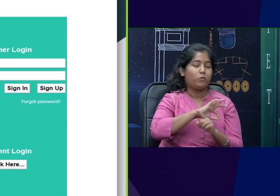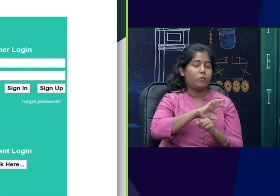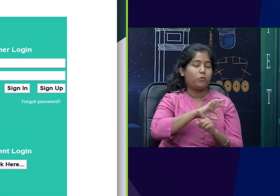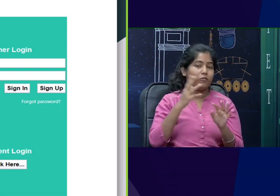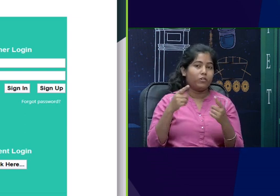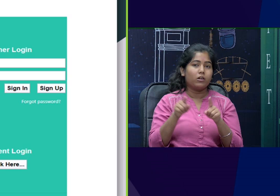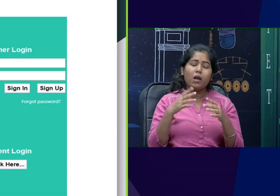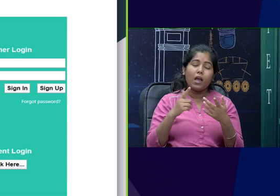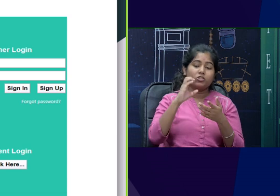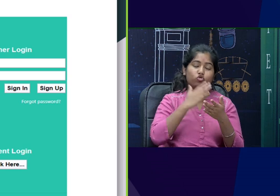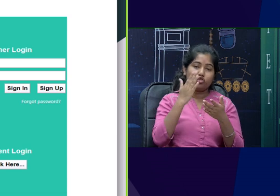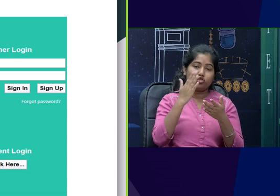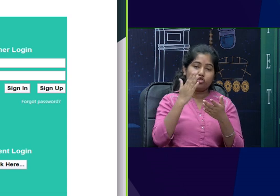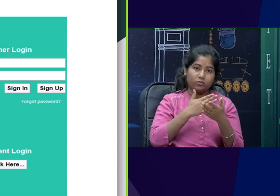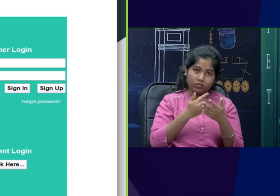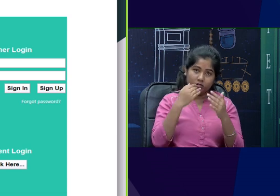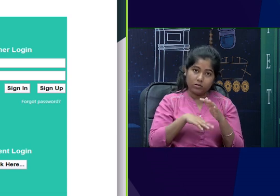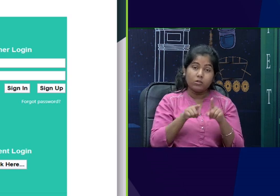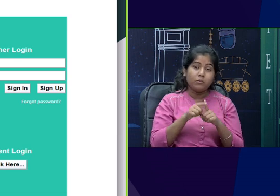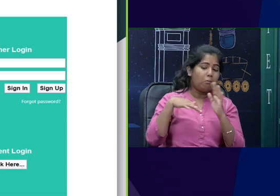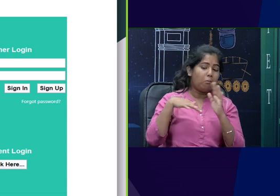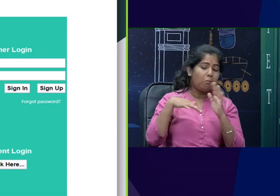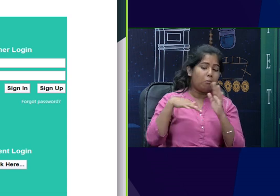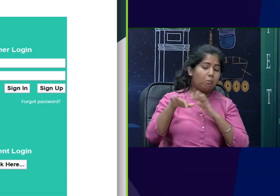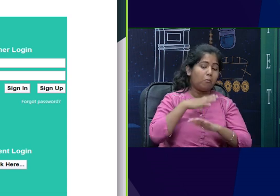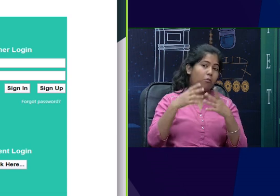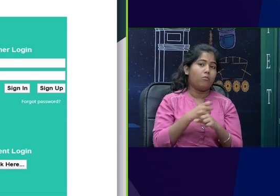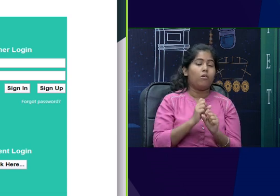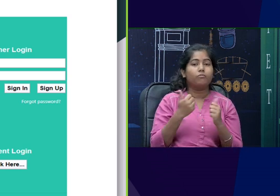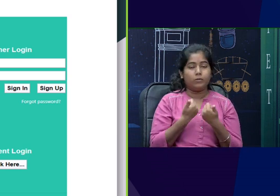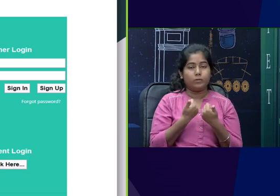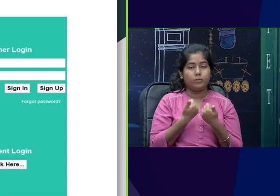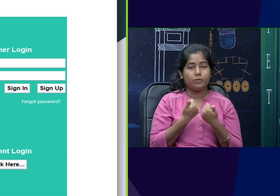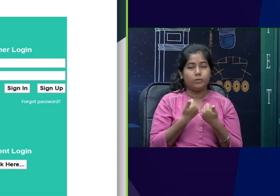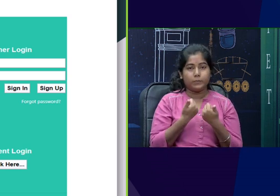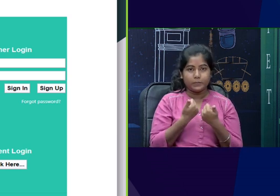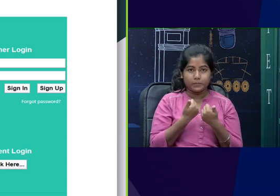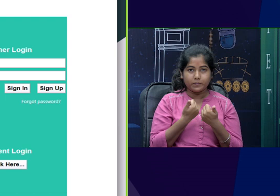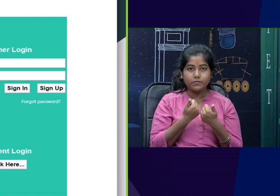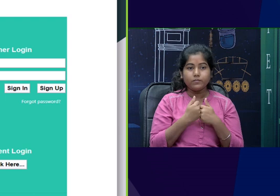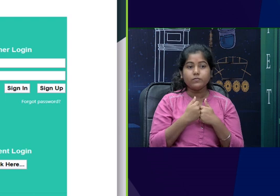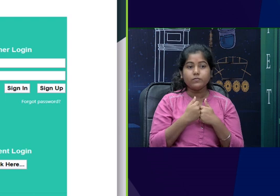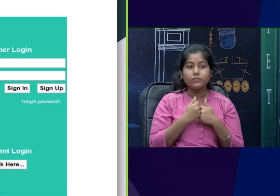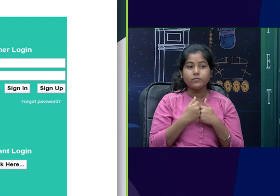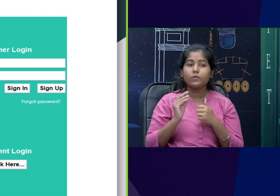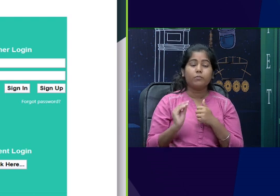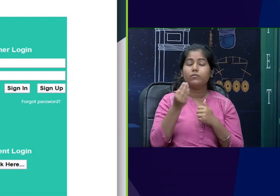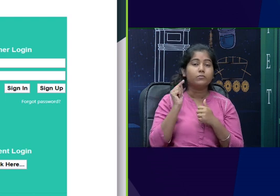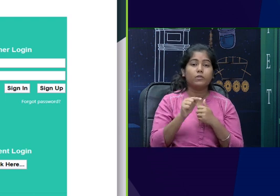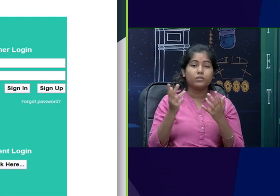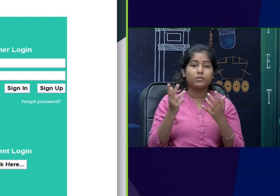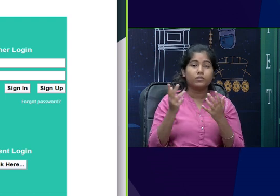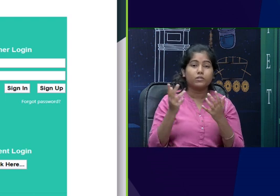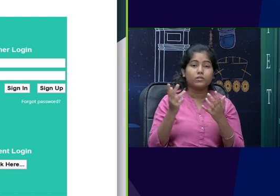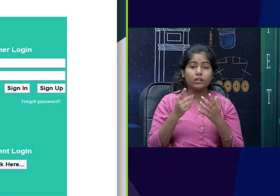हैं रिटर्न में, वैसे ही आप इसमें लेसन प्लान जो है बना सकते हैं। और सबसे बेटर की बात इसमें ये है कि